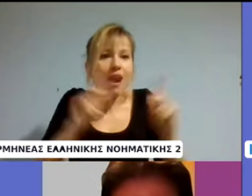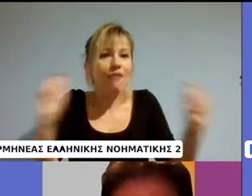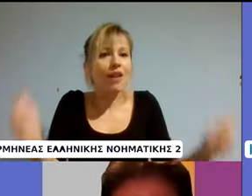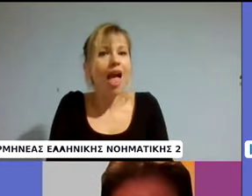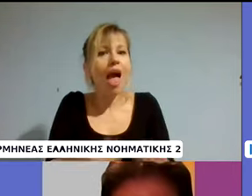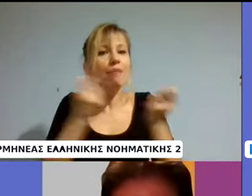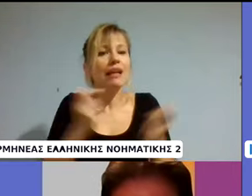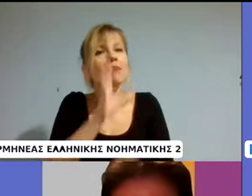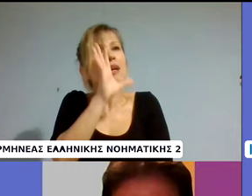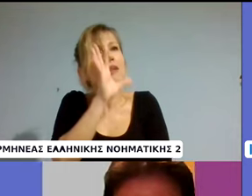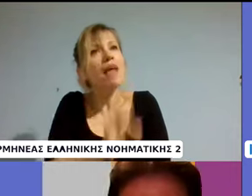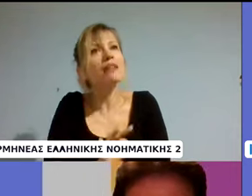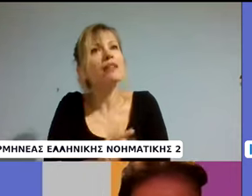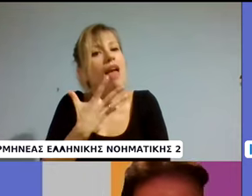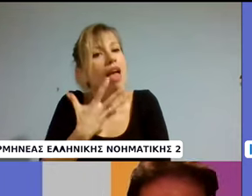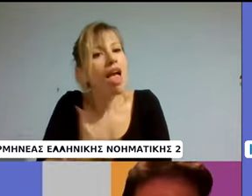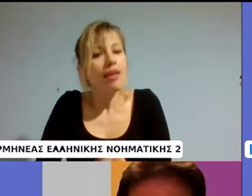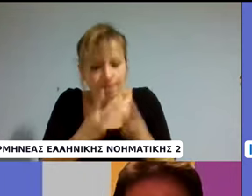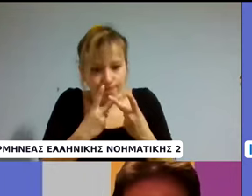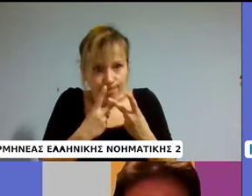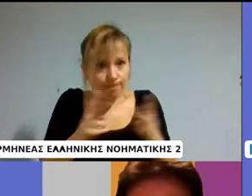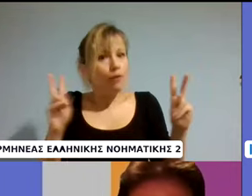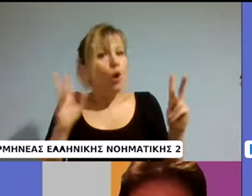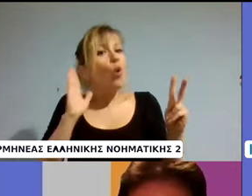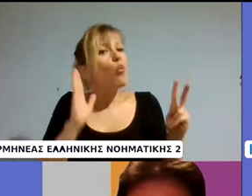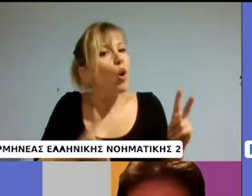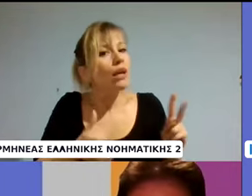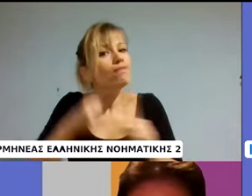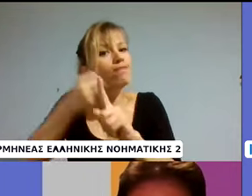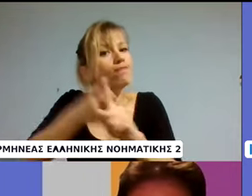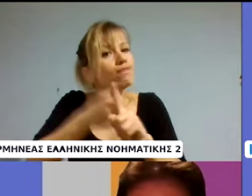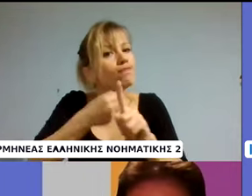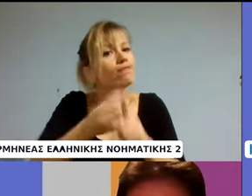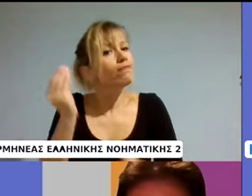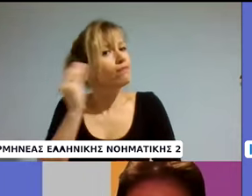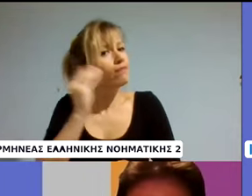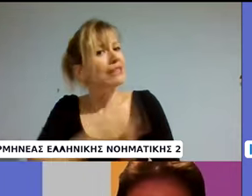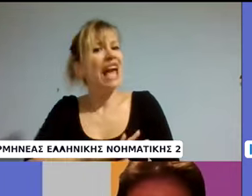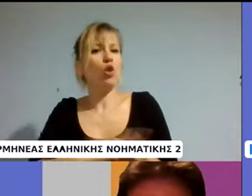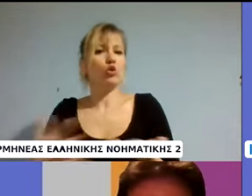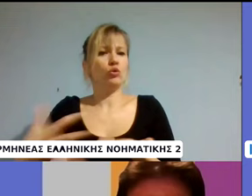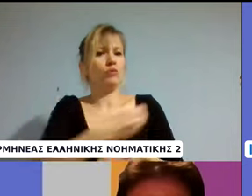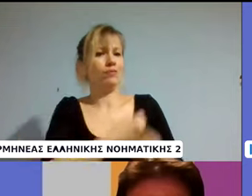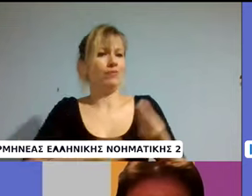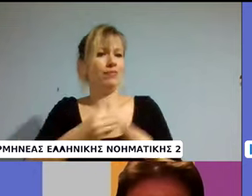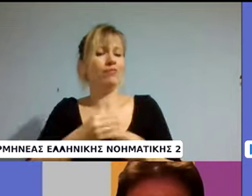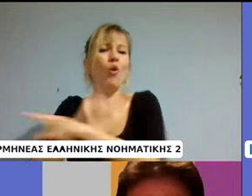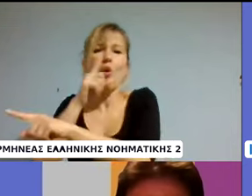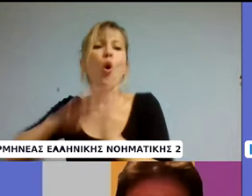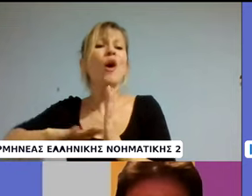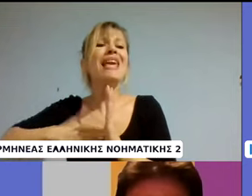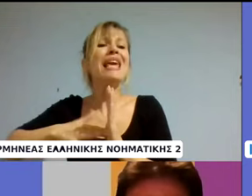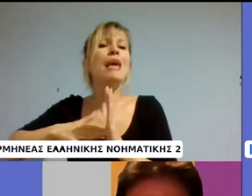πώς να το πω, το περιθώριο να έχει απολαβές μεγαλύτερες, σημαντικά μεγαλύτερες από αυτές που θα είχε